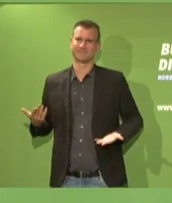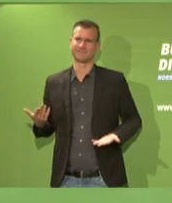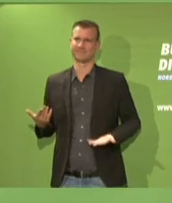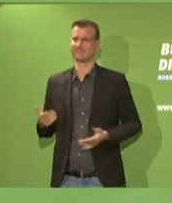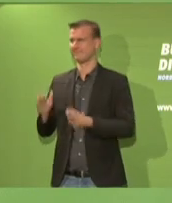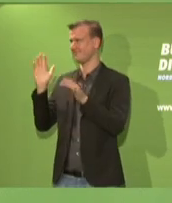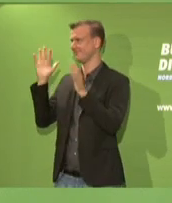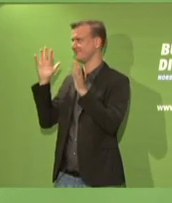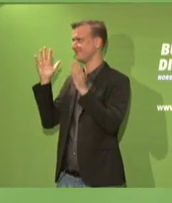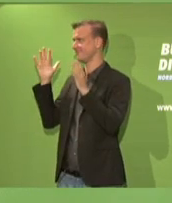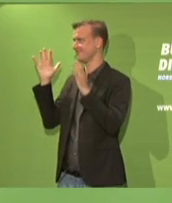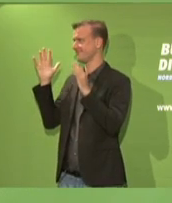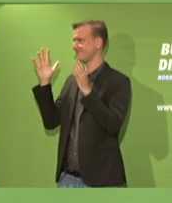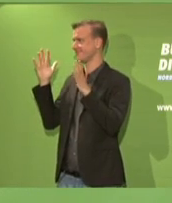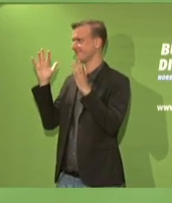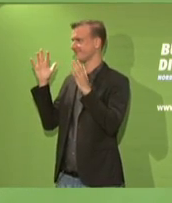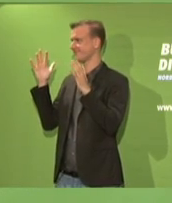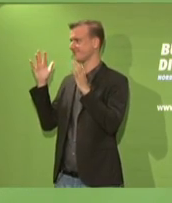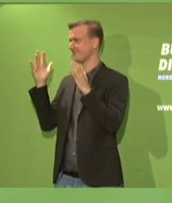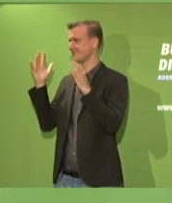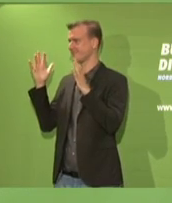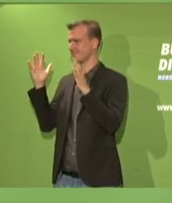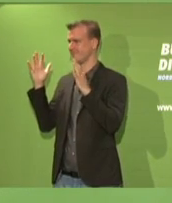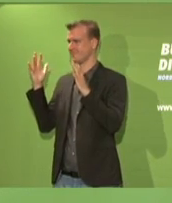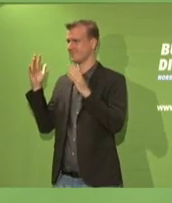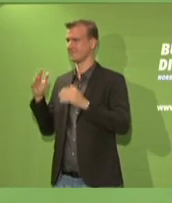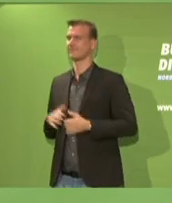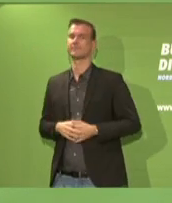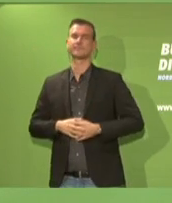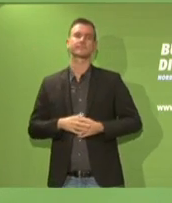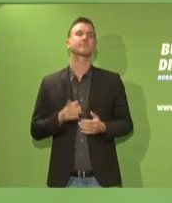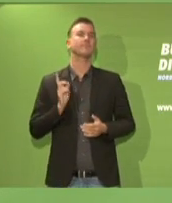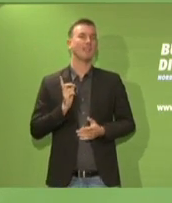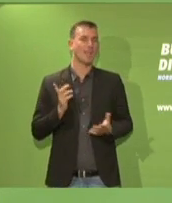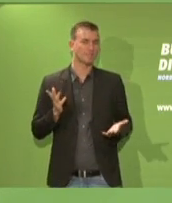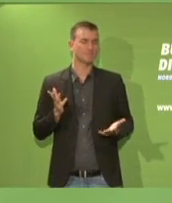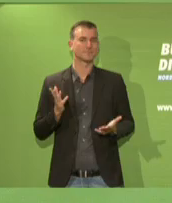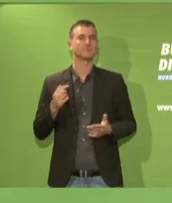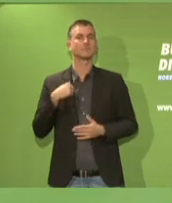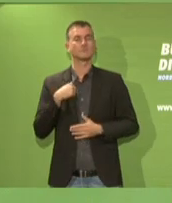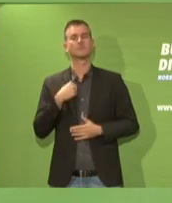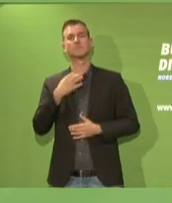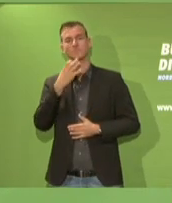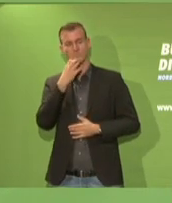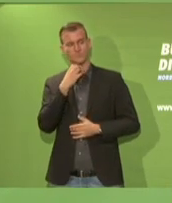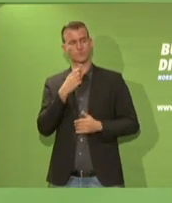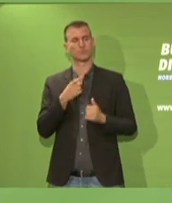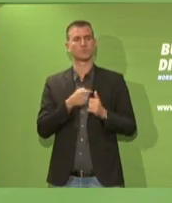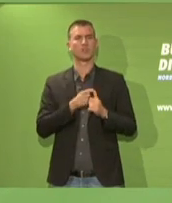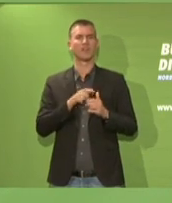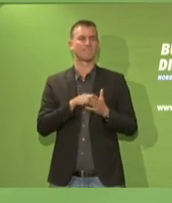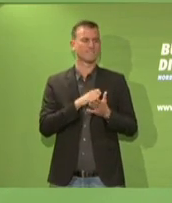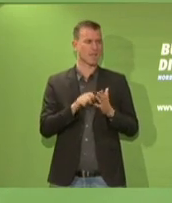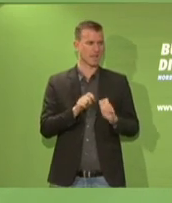Aber Ich will auch, dass wir sowohl, was die